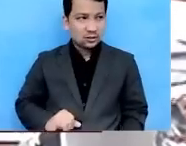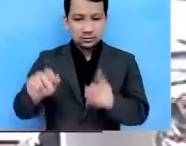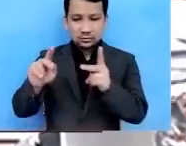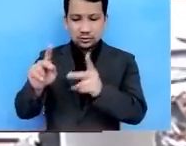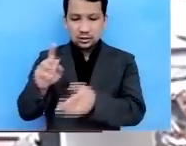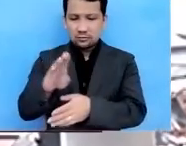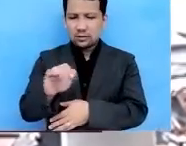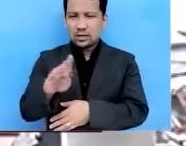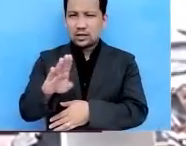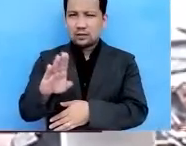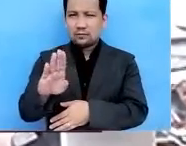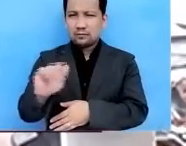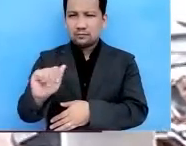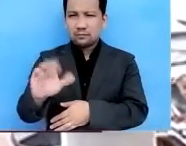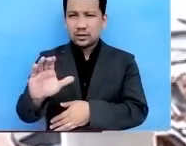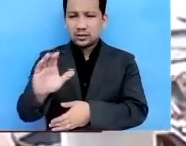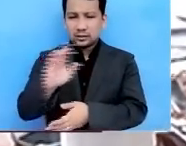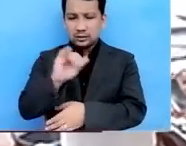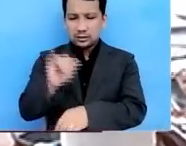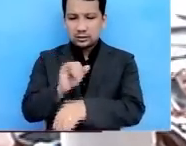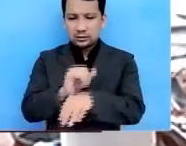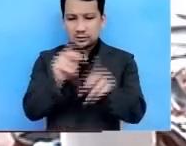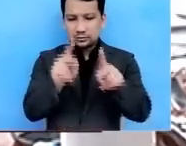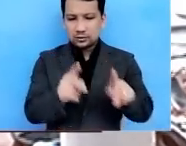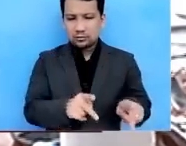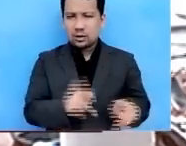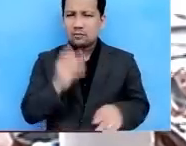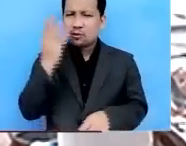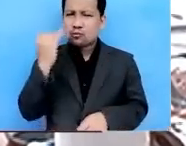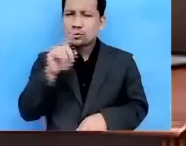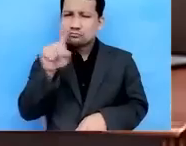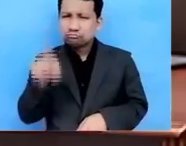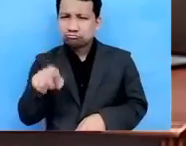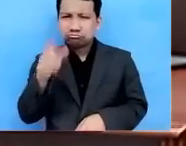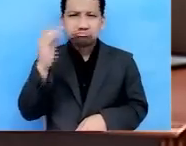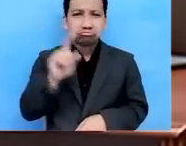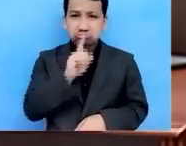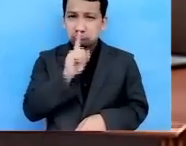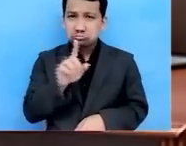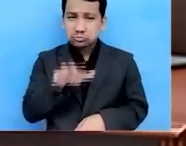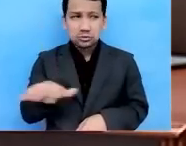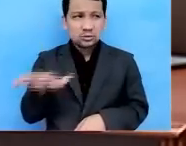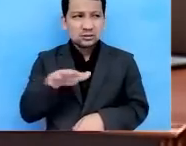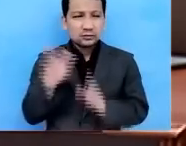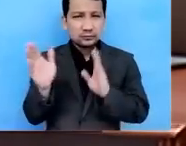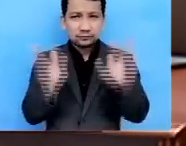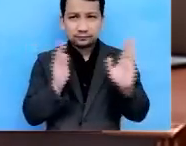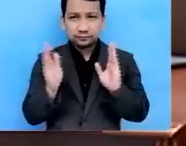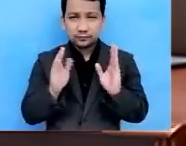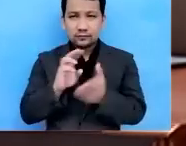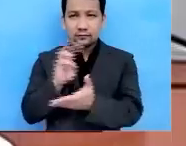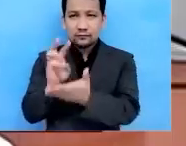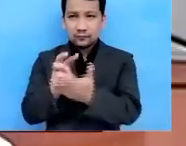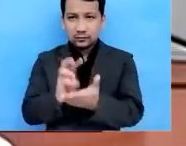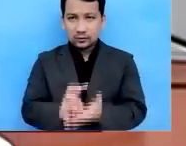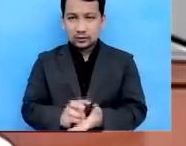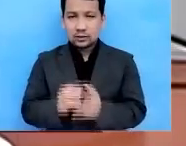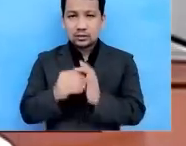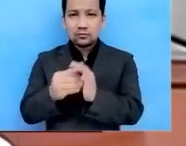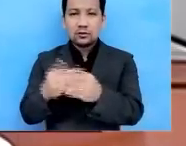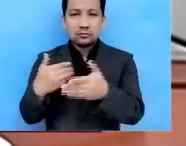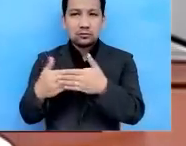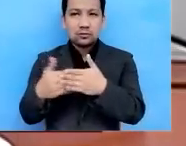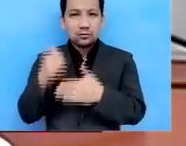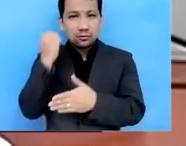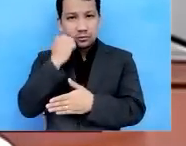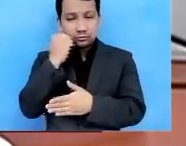senador kung totoong para sa disaster preparedness ang intensyon ng EDCA. Bakit hindi raw nagtalaga sa mga lugar na madalas samaan